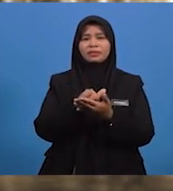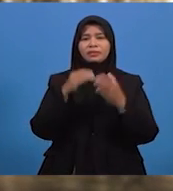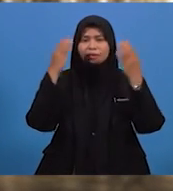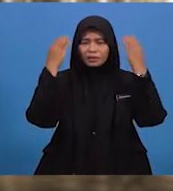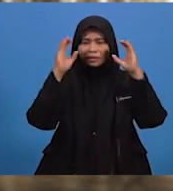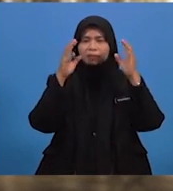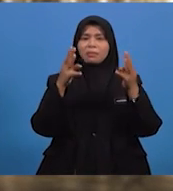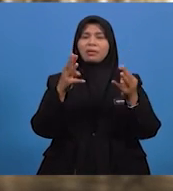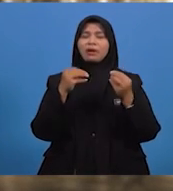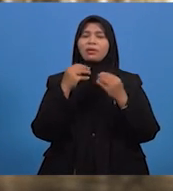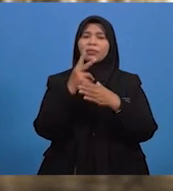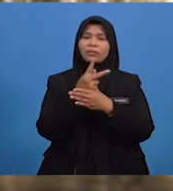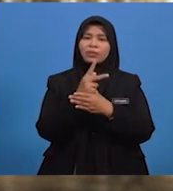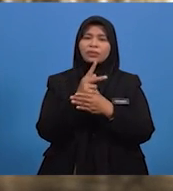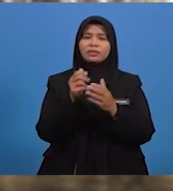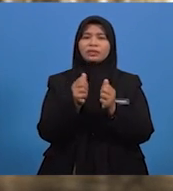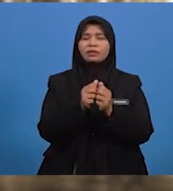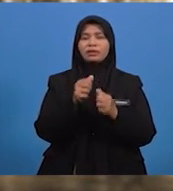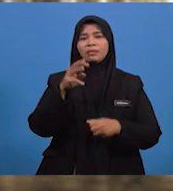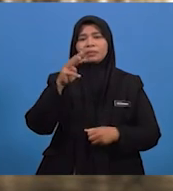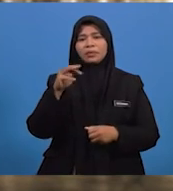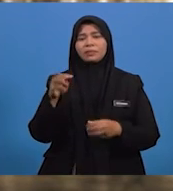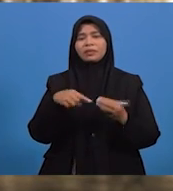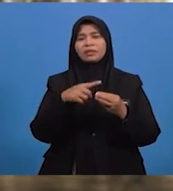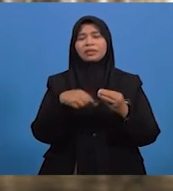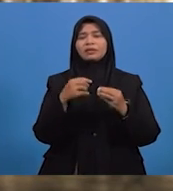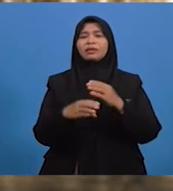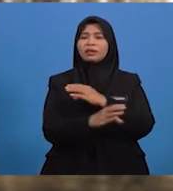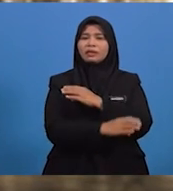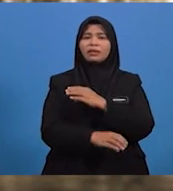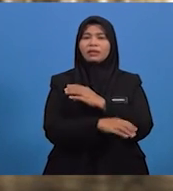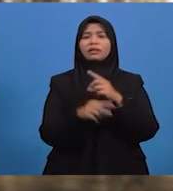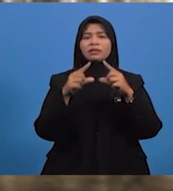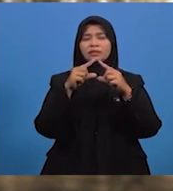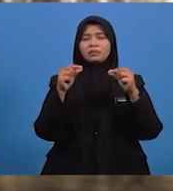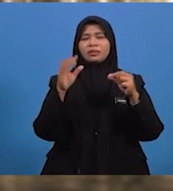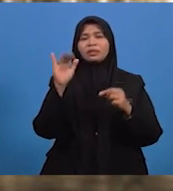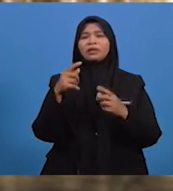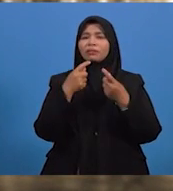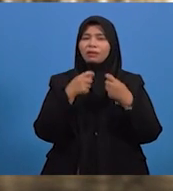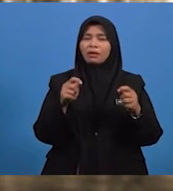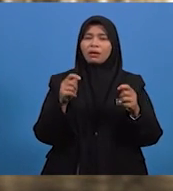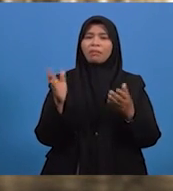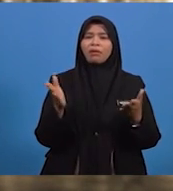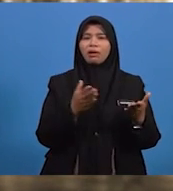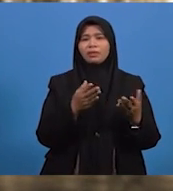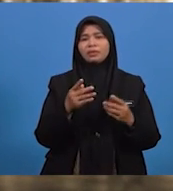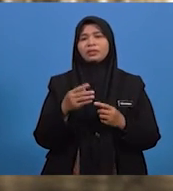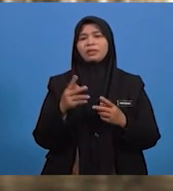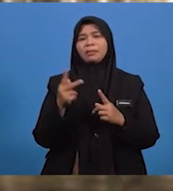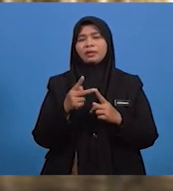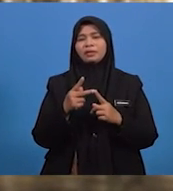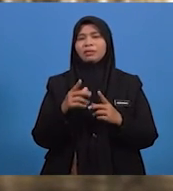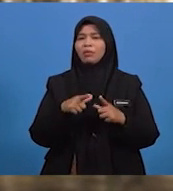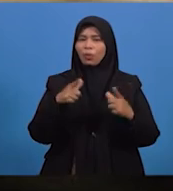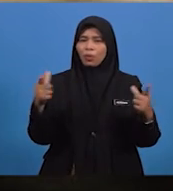cikgu ingin berkongsi dengan murid-murid tentang negara Jepun yang telah membawa kepada perluasan kuasa di rantau Asia